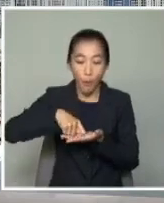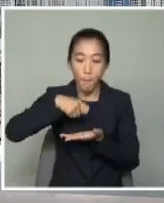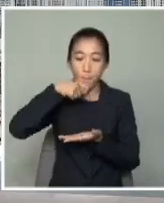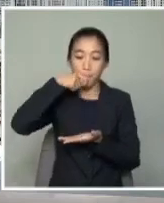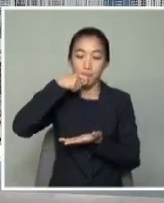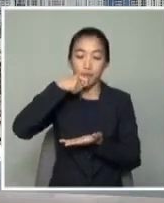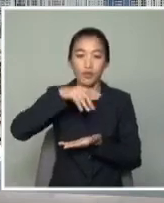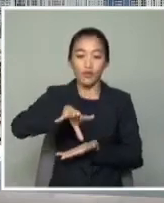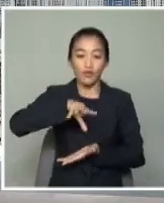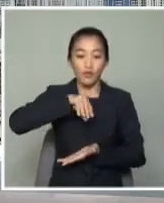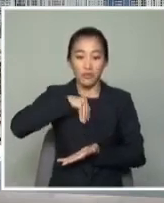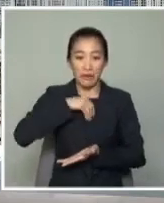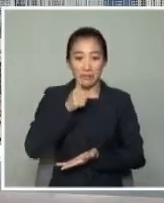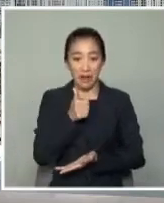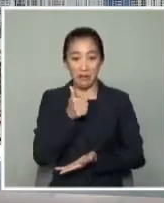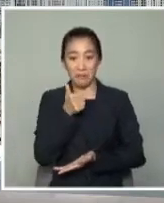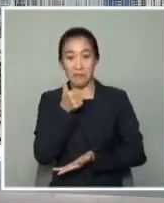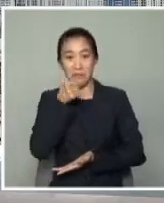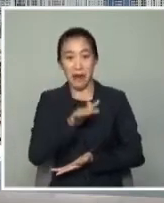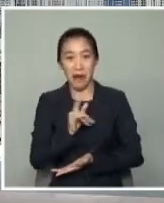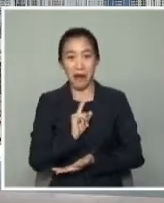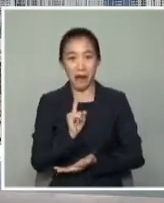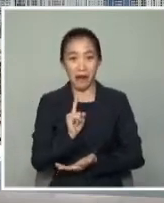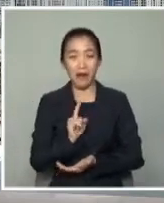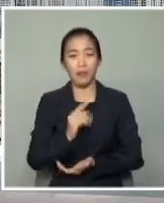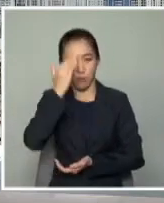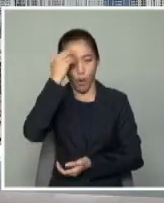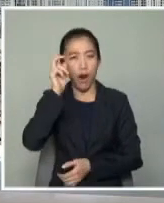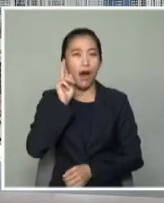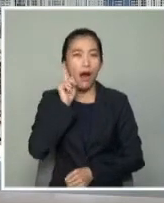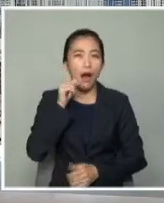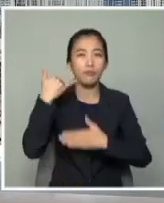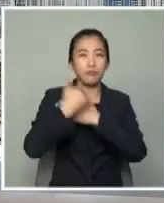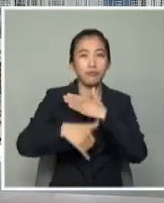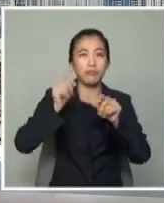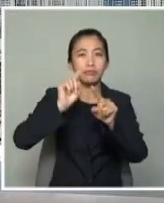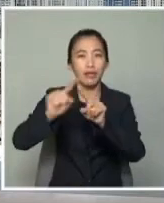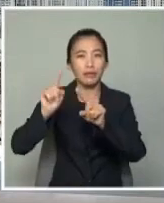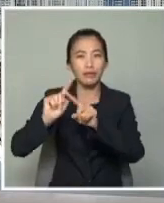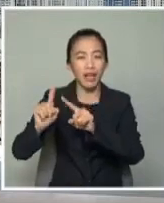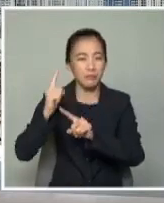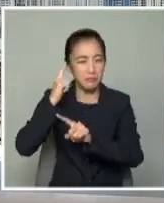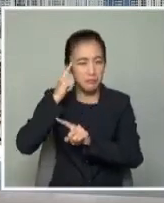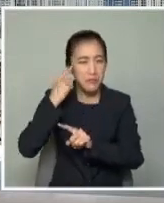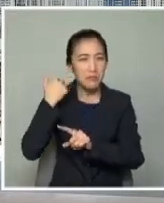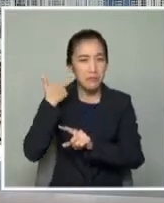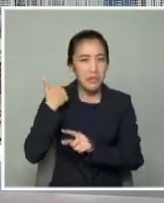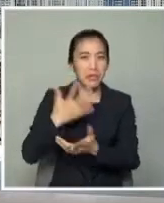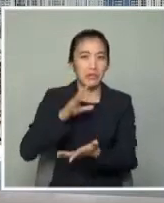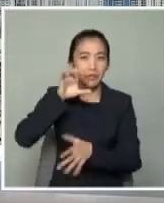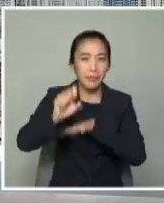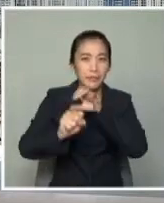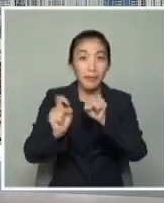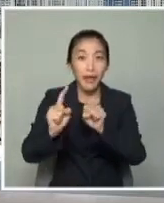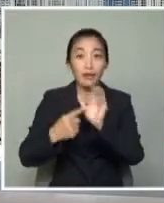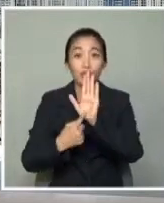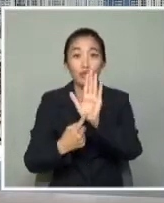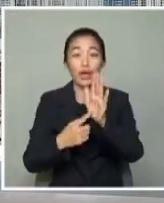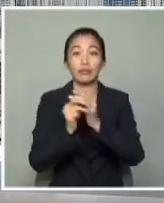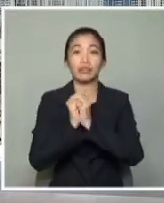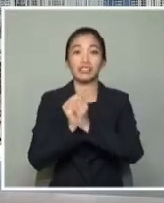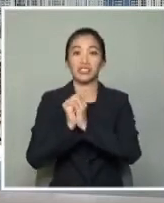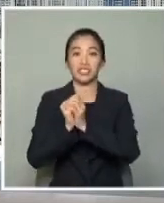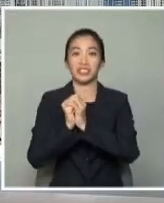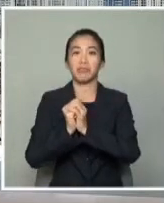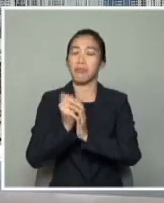รายงานข่าวกันออกมาหลักๆเลยเนี่ยจับตามองกันอยู่สำหรับที่ประเทศจีนก่อนหน้านี้เริ่มต้นกันที่เขีย